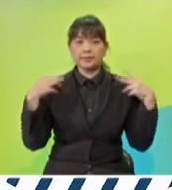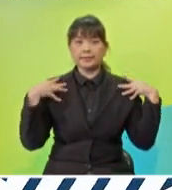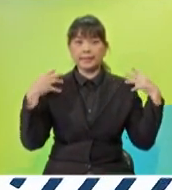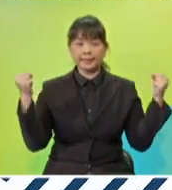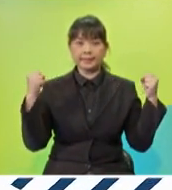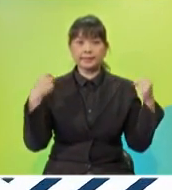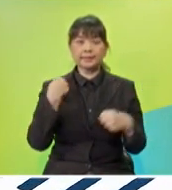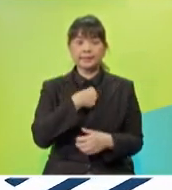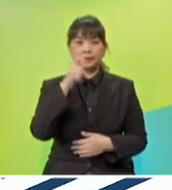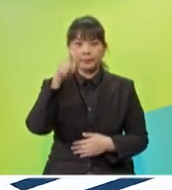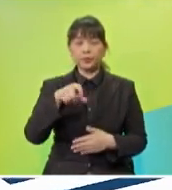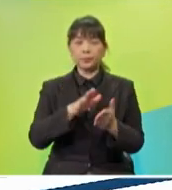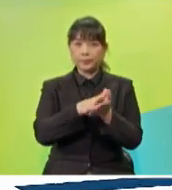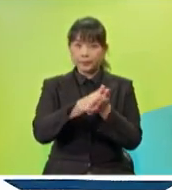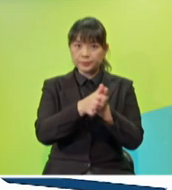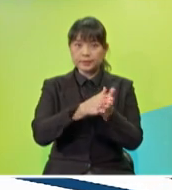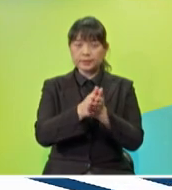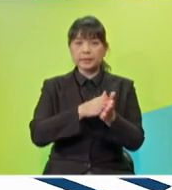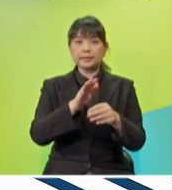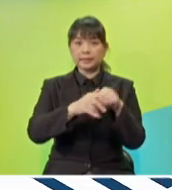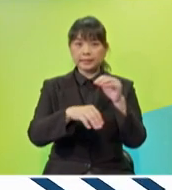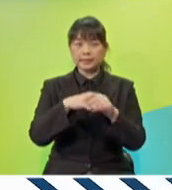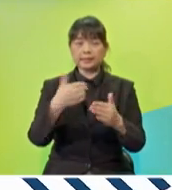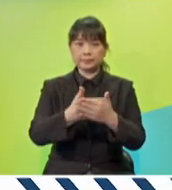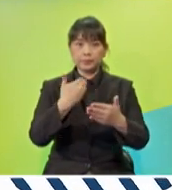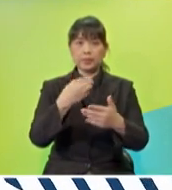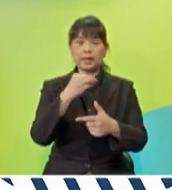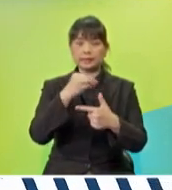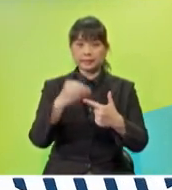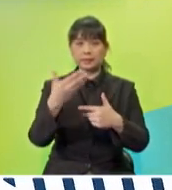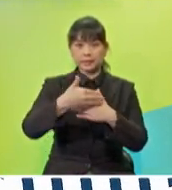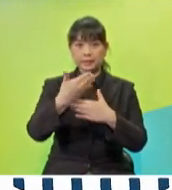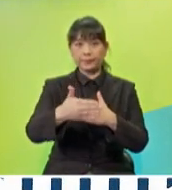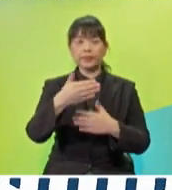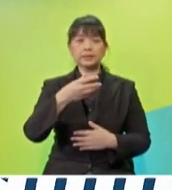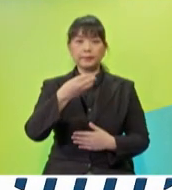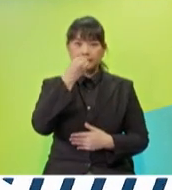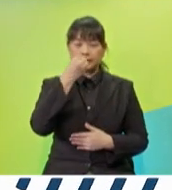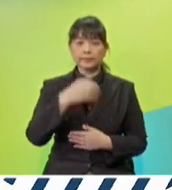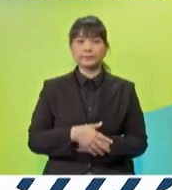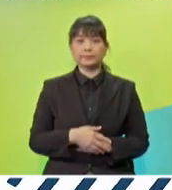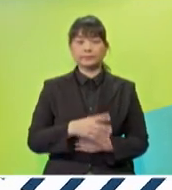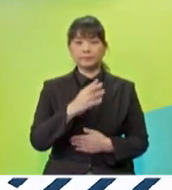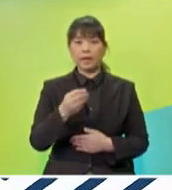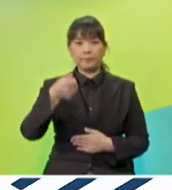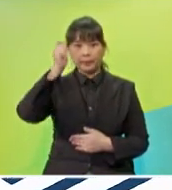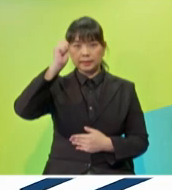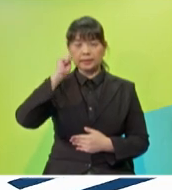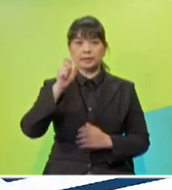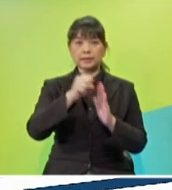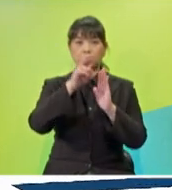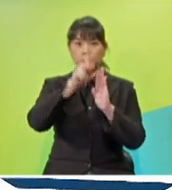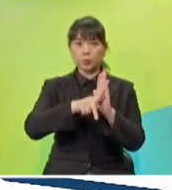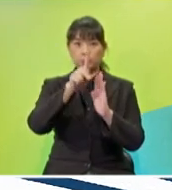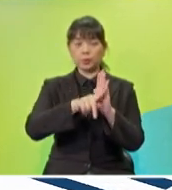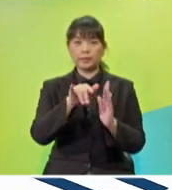sebelum basuh tangan sebelum atau selepas makan dan juga mandi sekurang-kurangnya dua kali